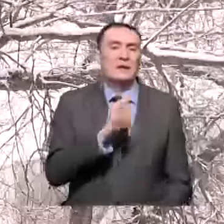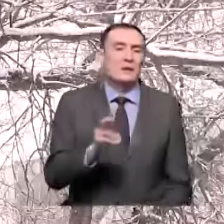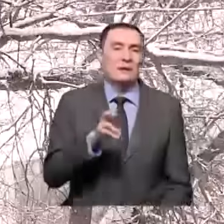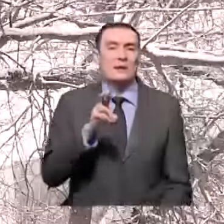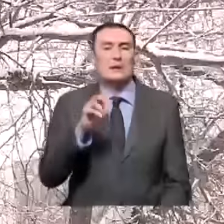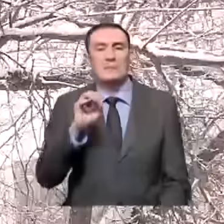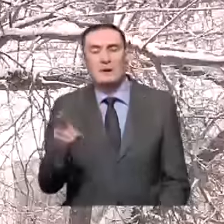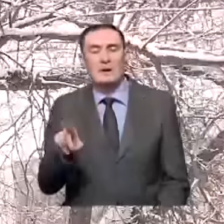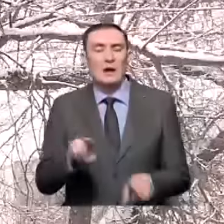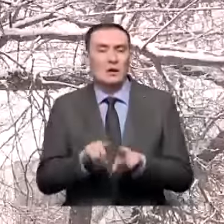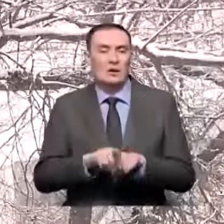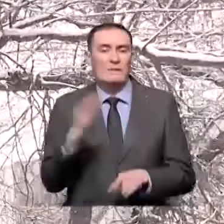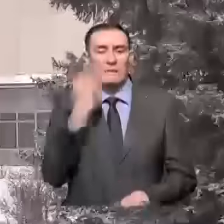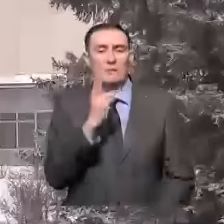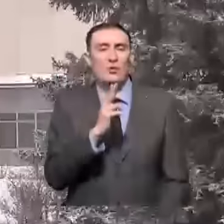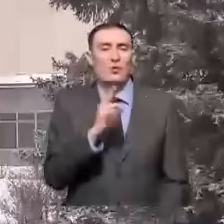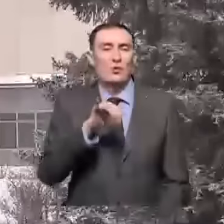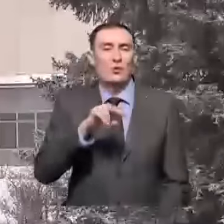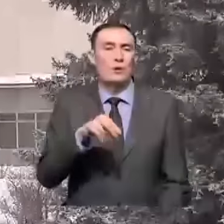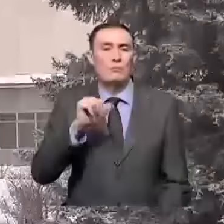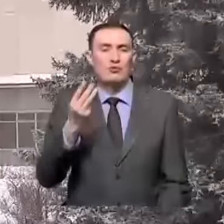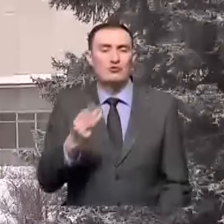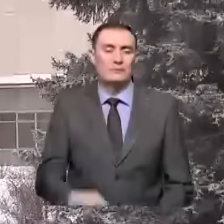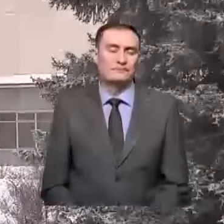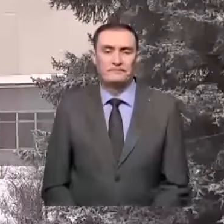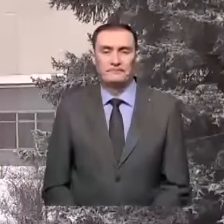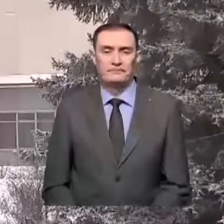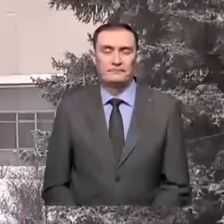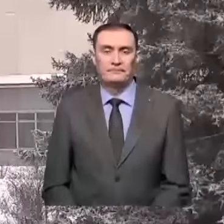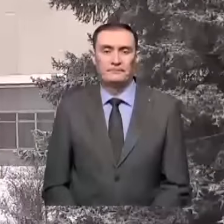«Кульпаш». Григорий Беденко, Абен Нарынбаев, 24 КИЗ.